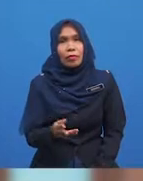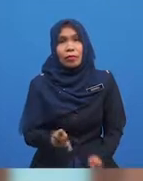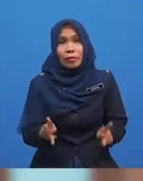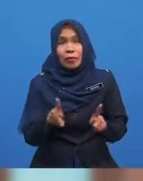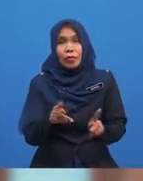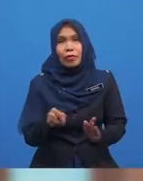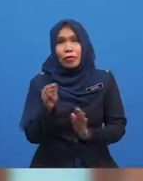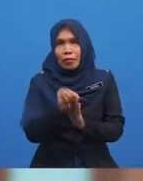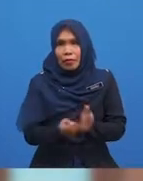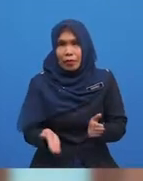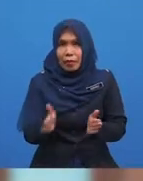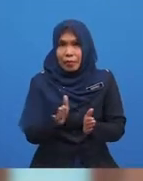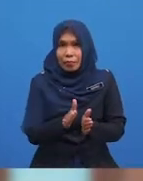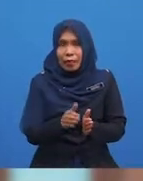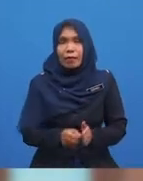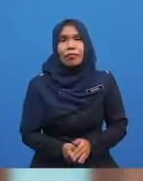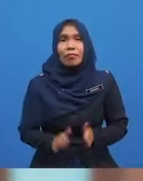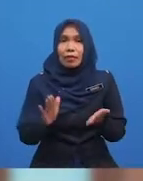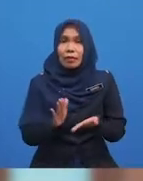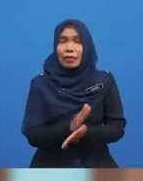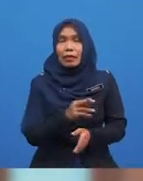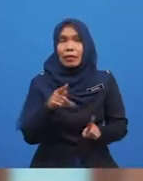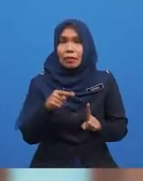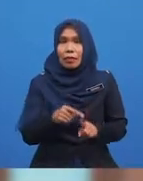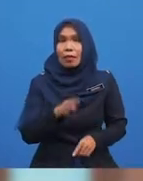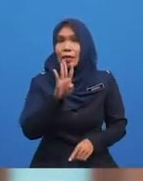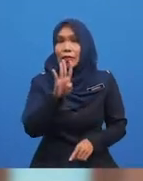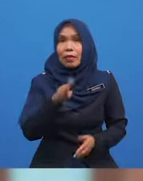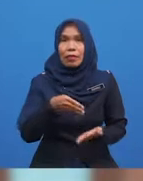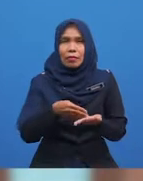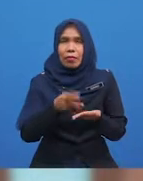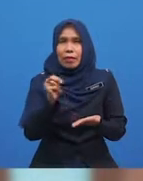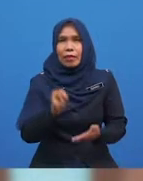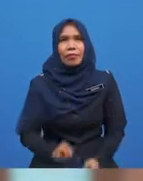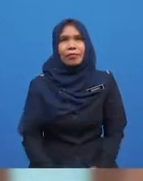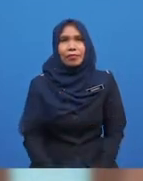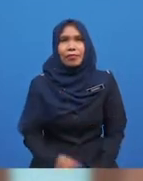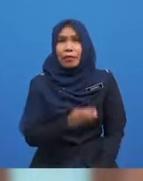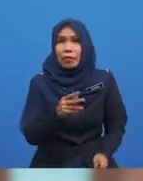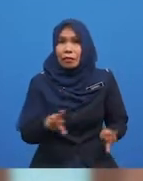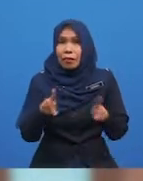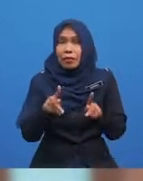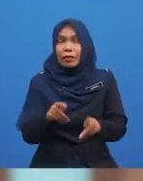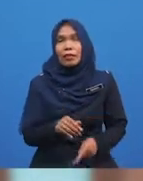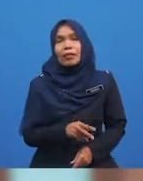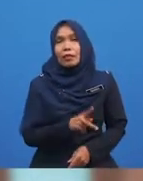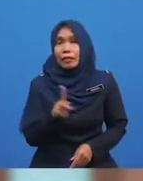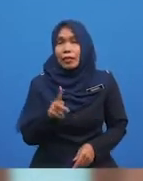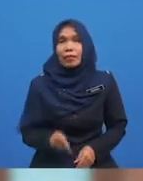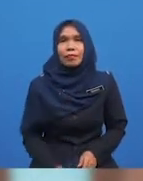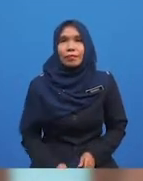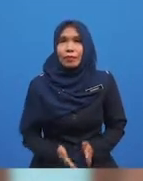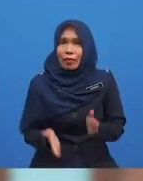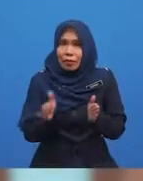melipat kertas ini kepada 4 bahagian. Dan pastikan lipatan kamu